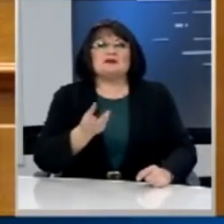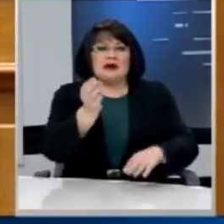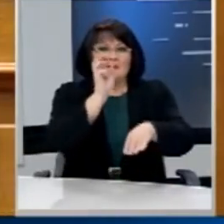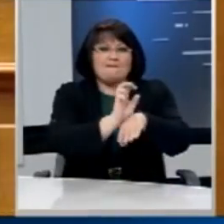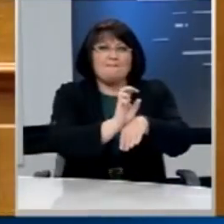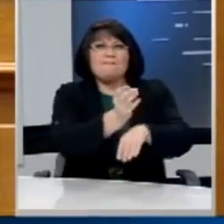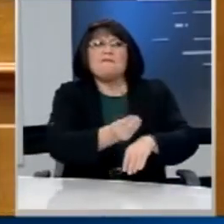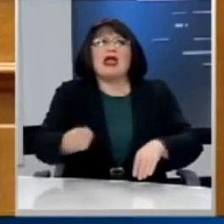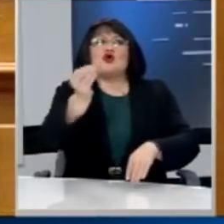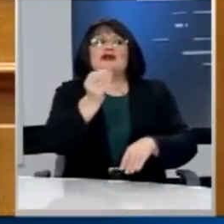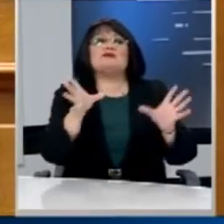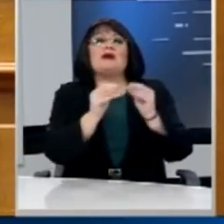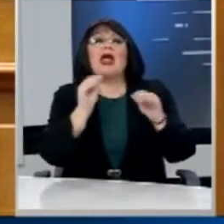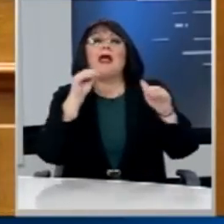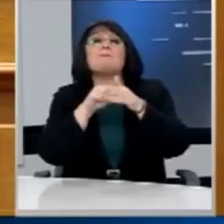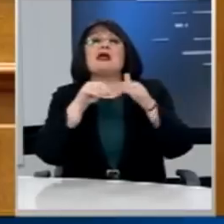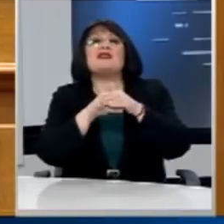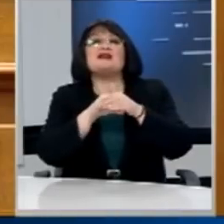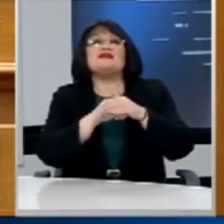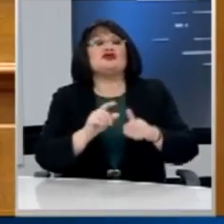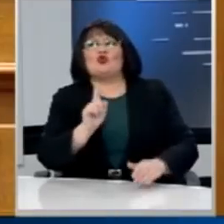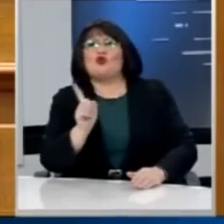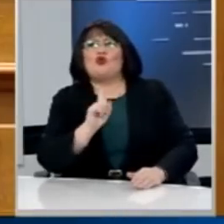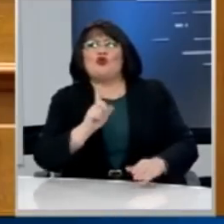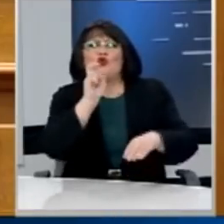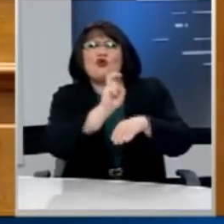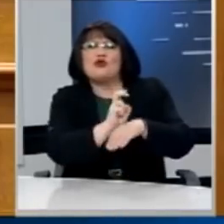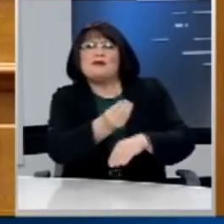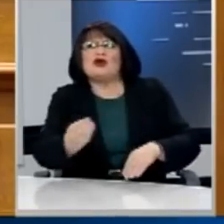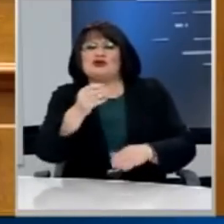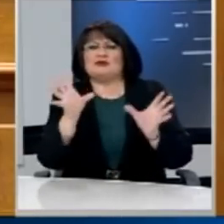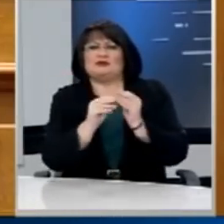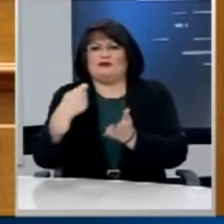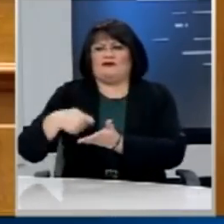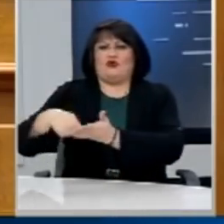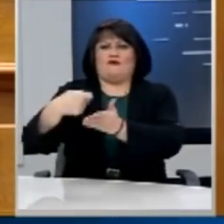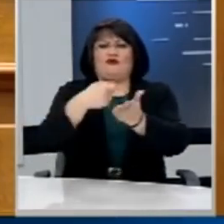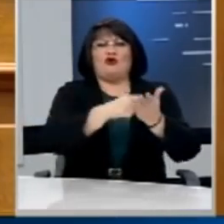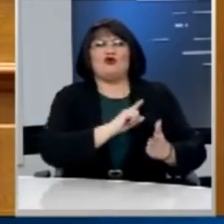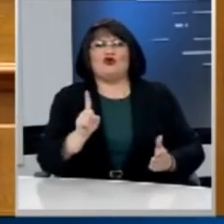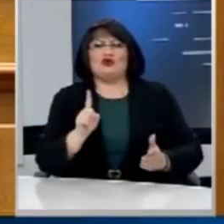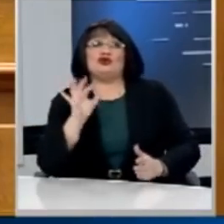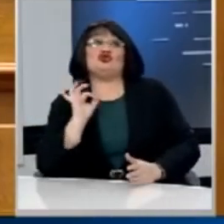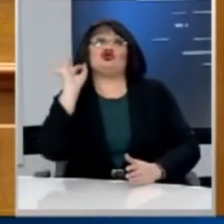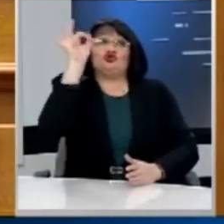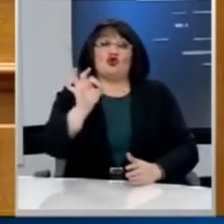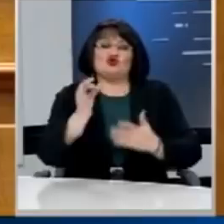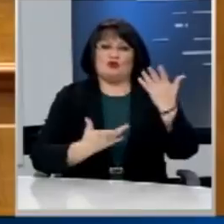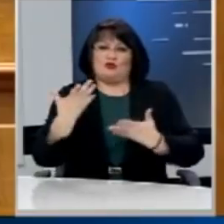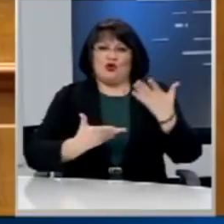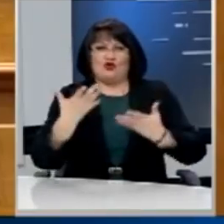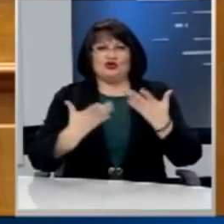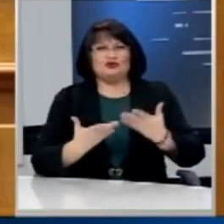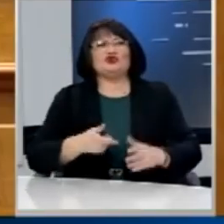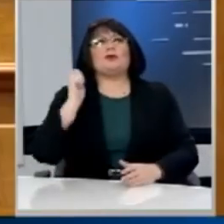πλεόνασμα επενδύσεων, όχι πλεόνασμα φορολογίας. Και η στόχευση του προϋπολογισμού, αλλά και